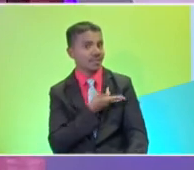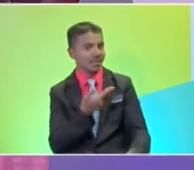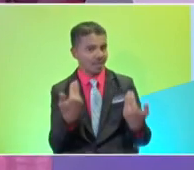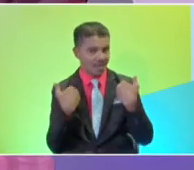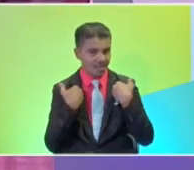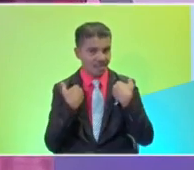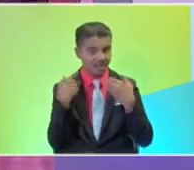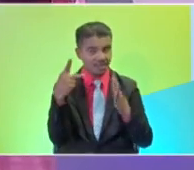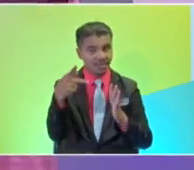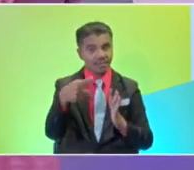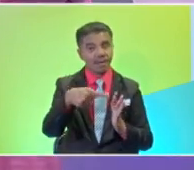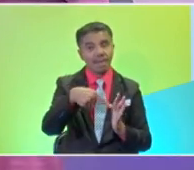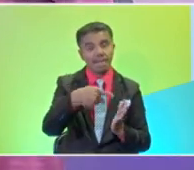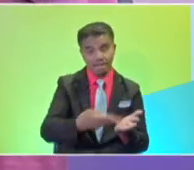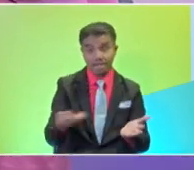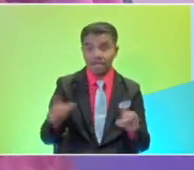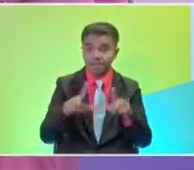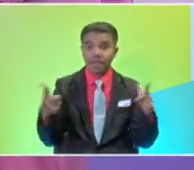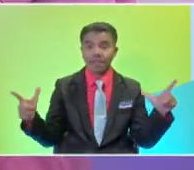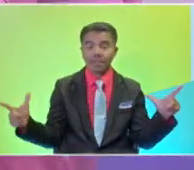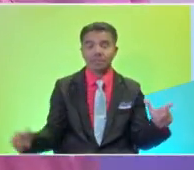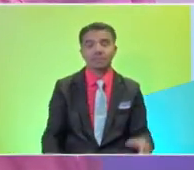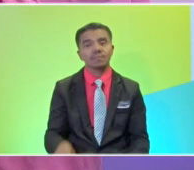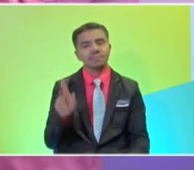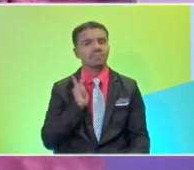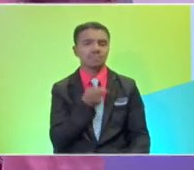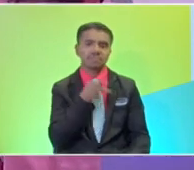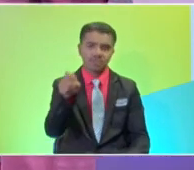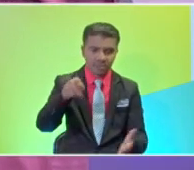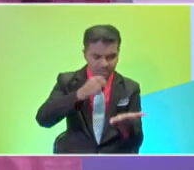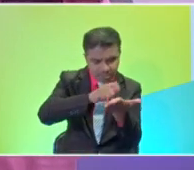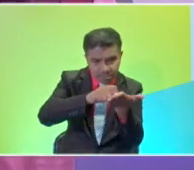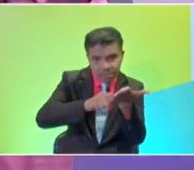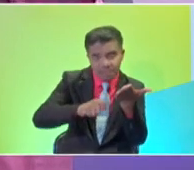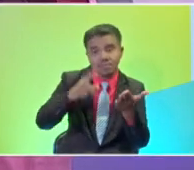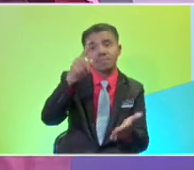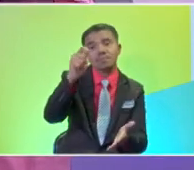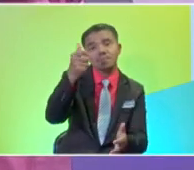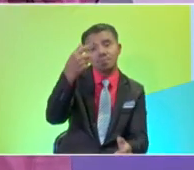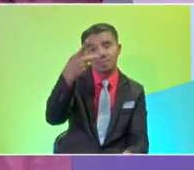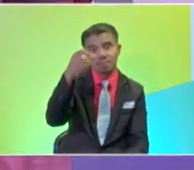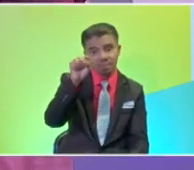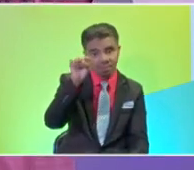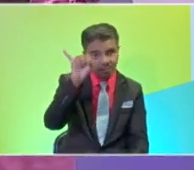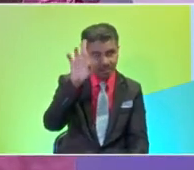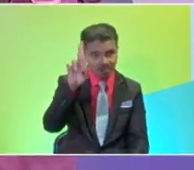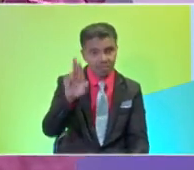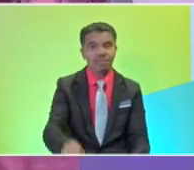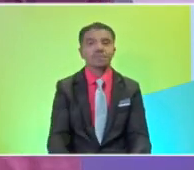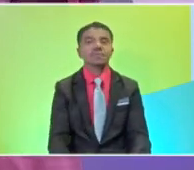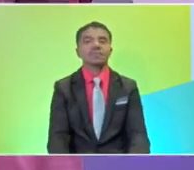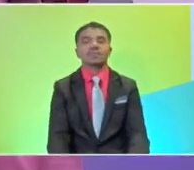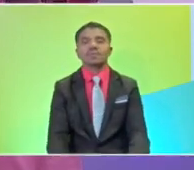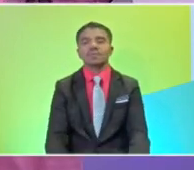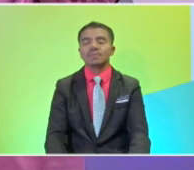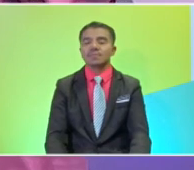PDP apa yang kita kena buat kita kena taksir ya taksir ini menerusi aktiviti-aktiviti annasyatat yang telah